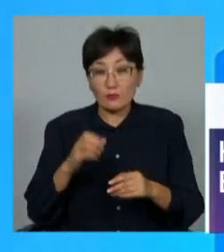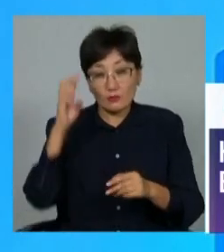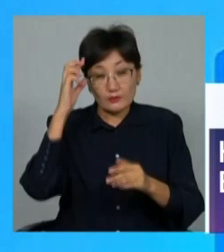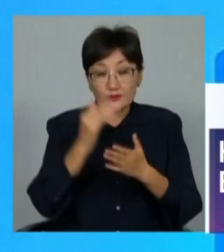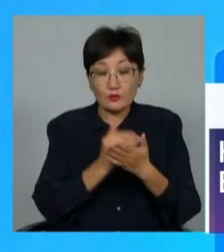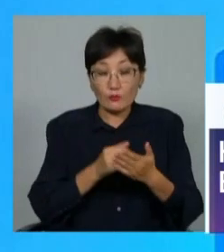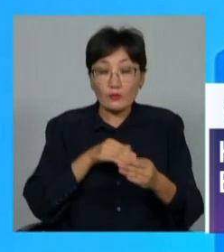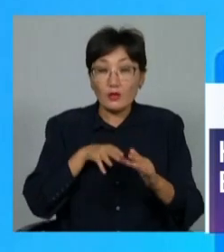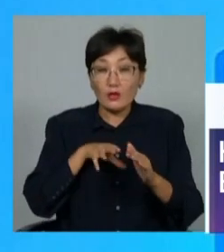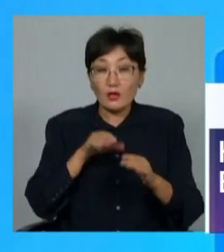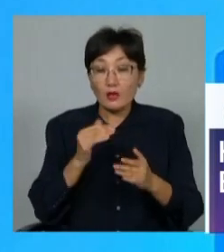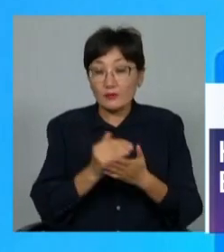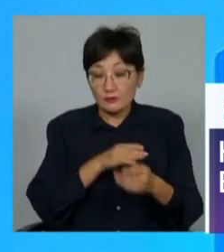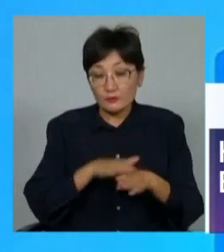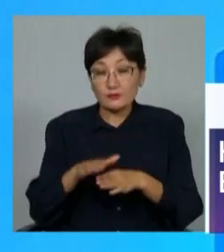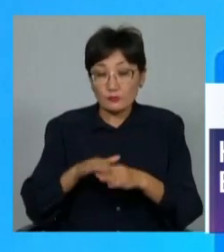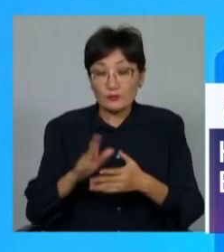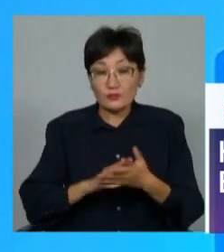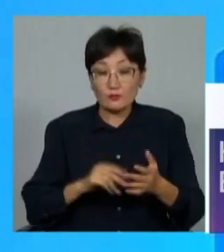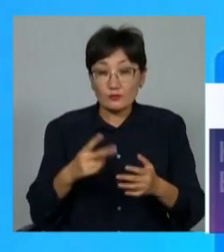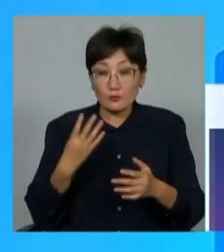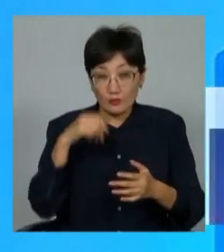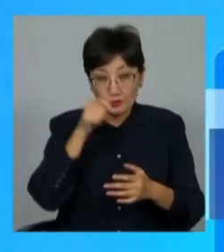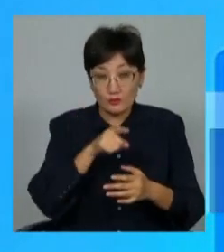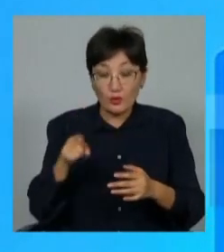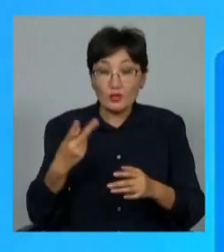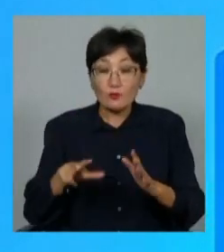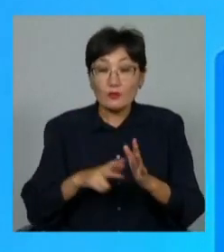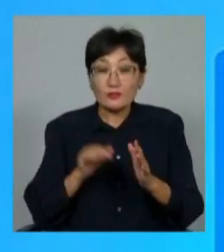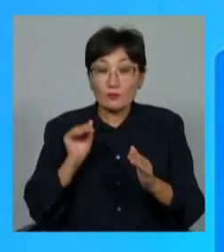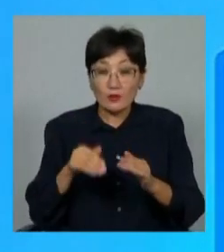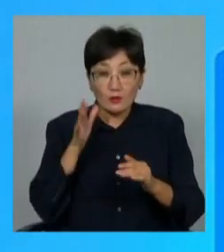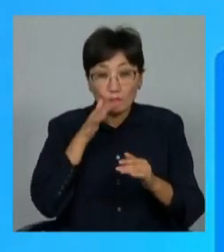бағдарламасын іске асыру жалғасады. 2024 жылға қарай Алматыда 28 мың